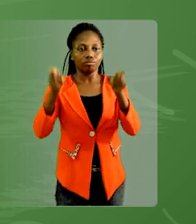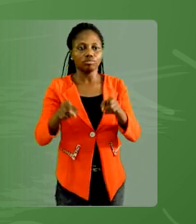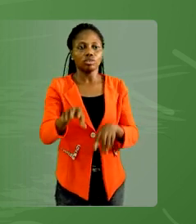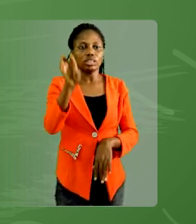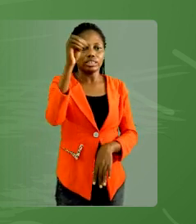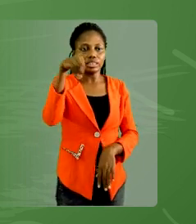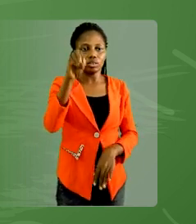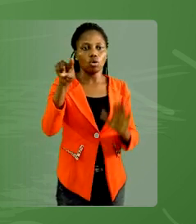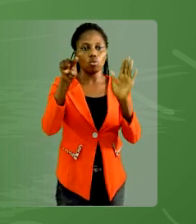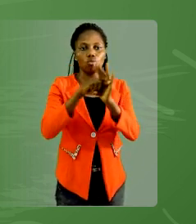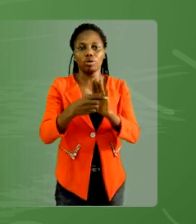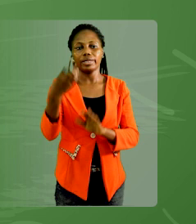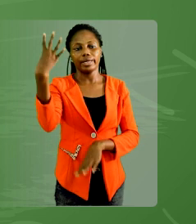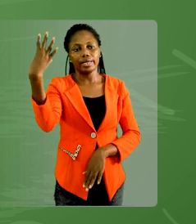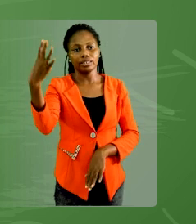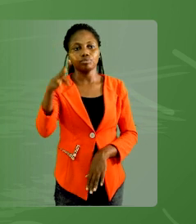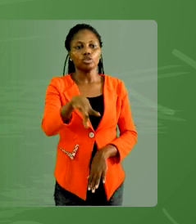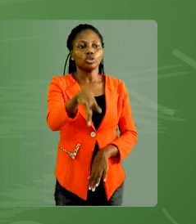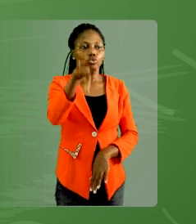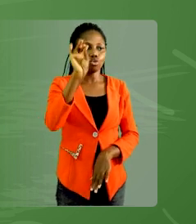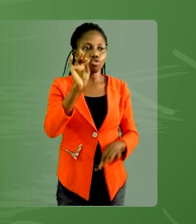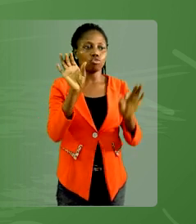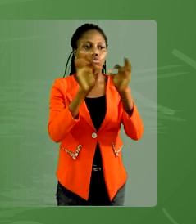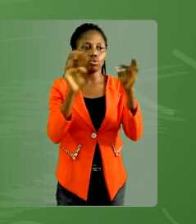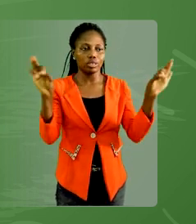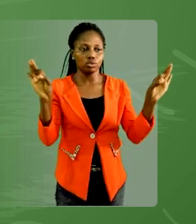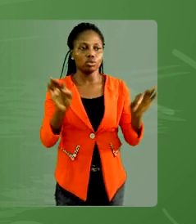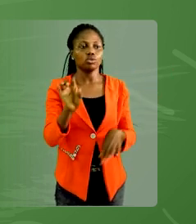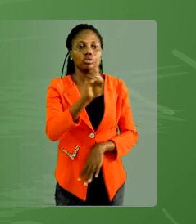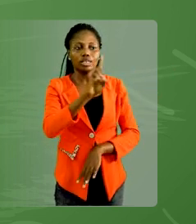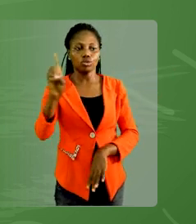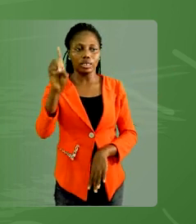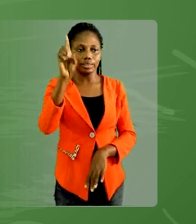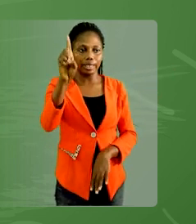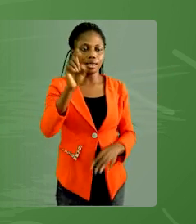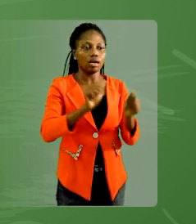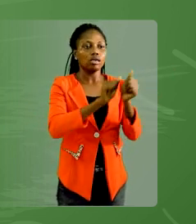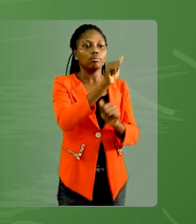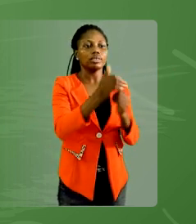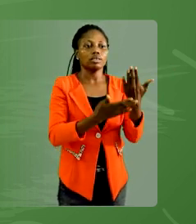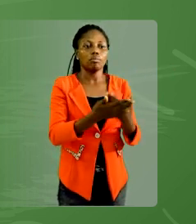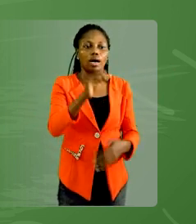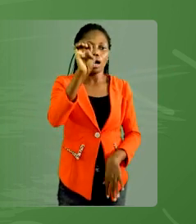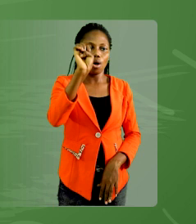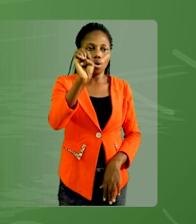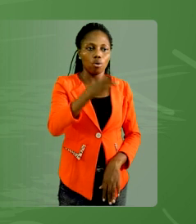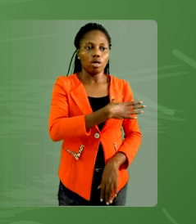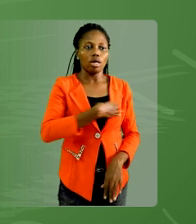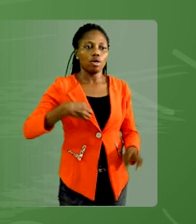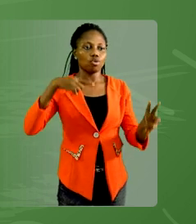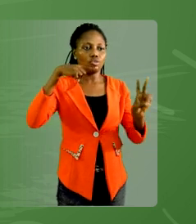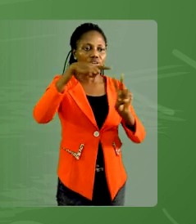moins 4. Détermine une équation de la droite D passant par E et du